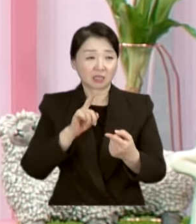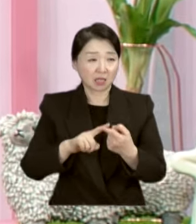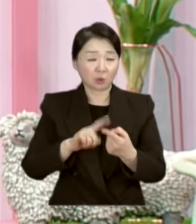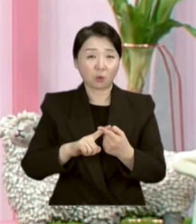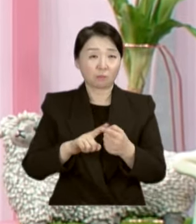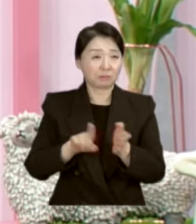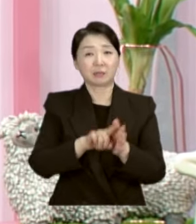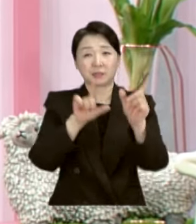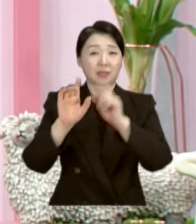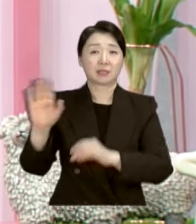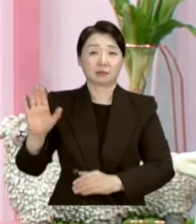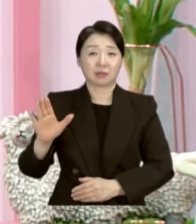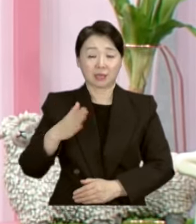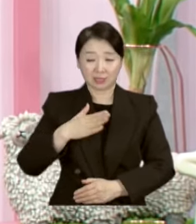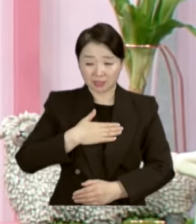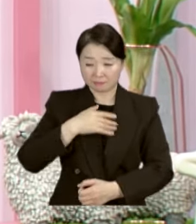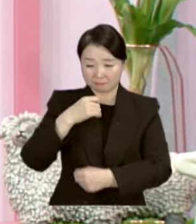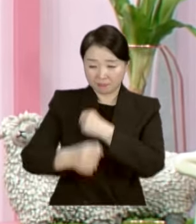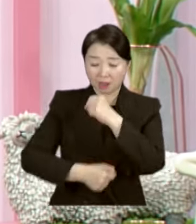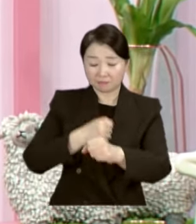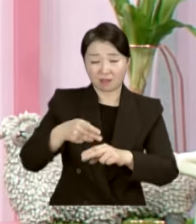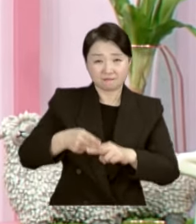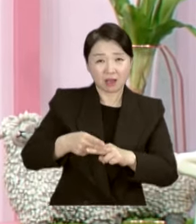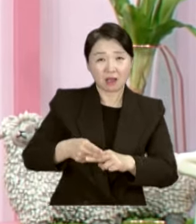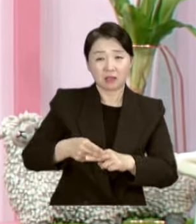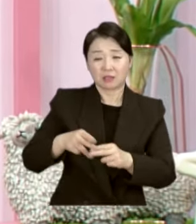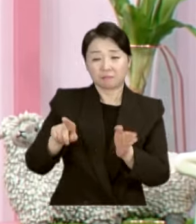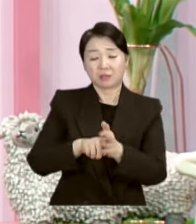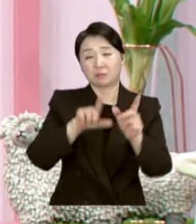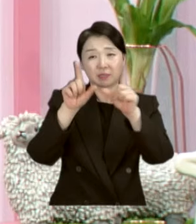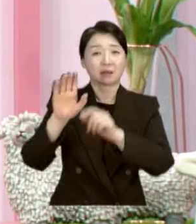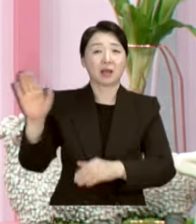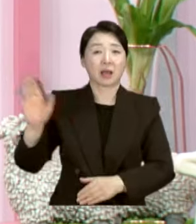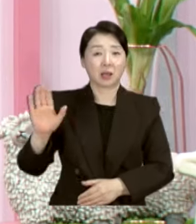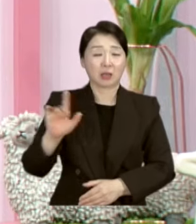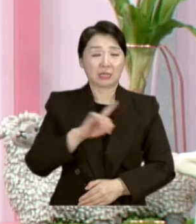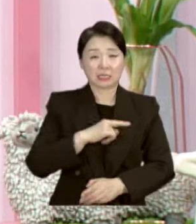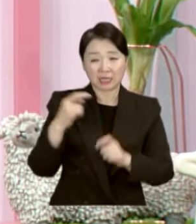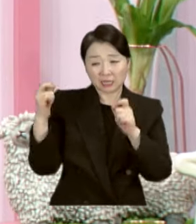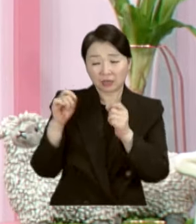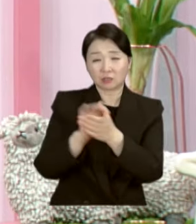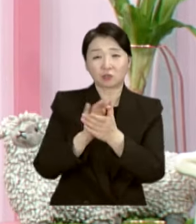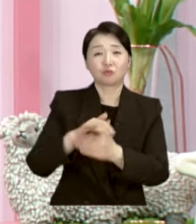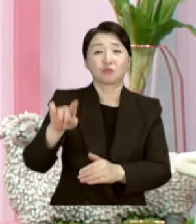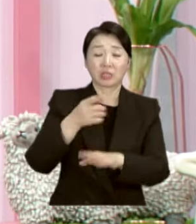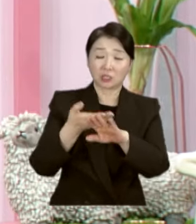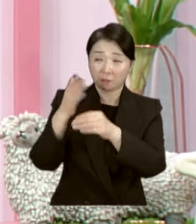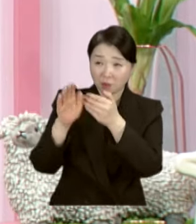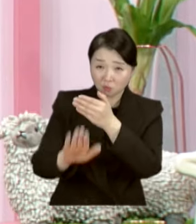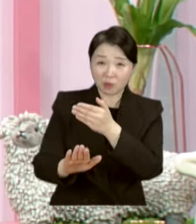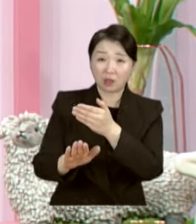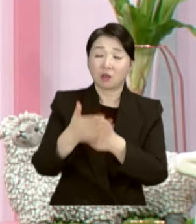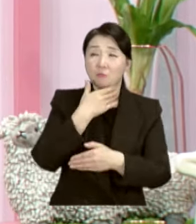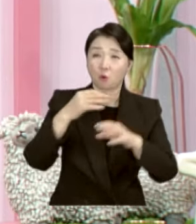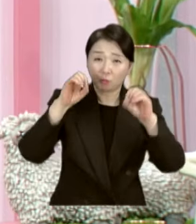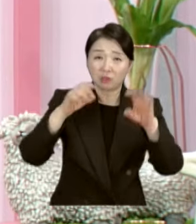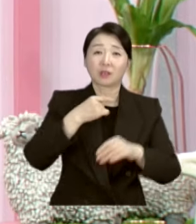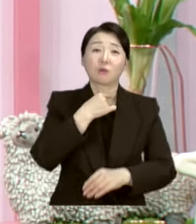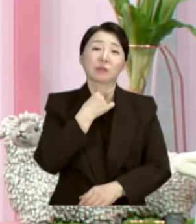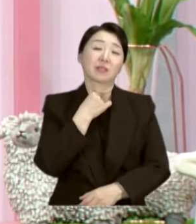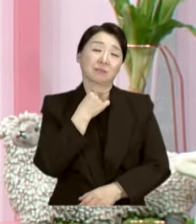하지 않겠습니다. 다시는 내 멋대로 내 마음대로 신앙생활 하지 않고 가장 가까운 친구들에게 선후배들에게